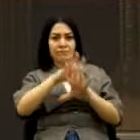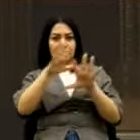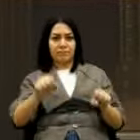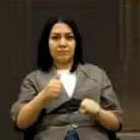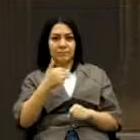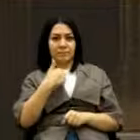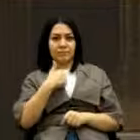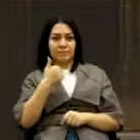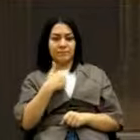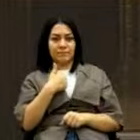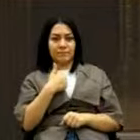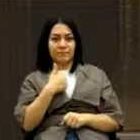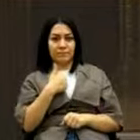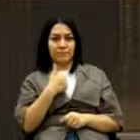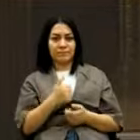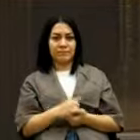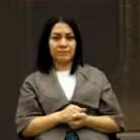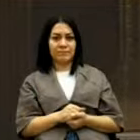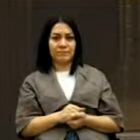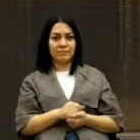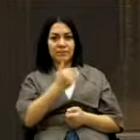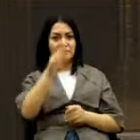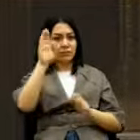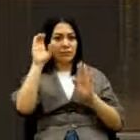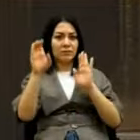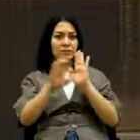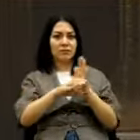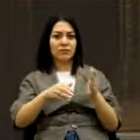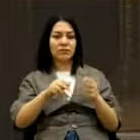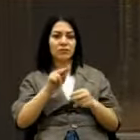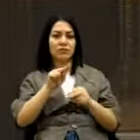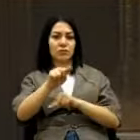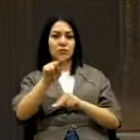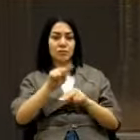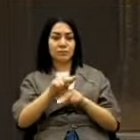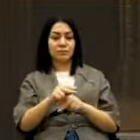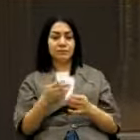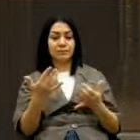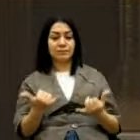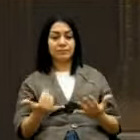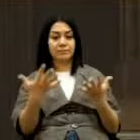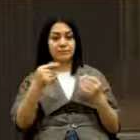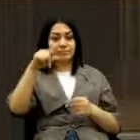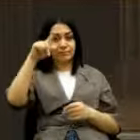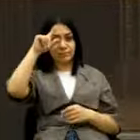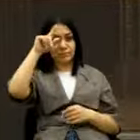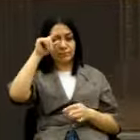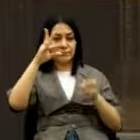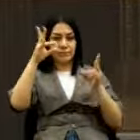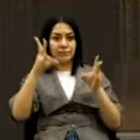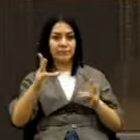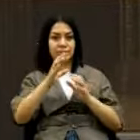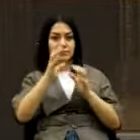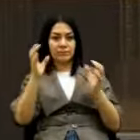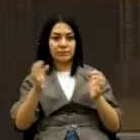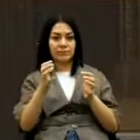իր պրոքսիների միջոցով։ Այսօր ևս Հայաստանը կանգնած է անվտանգային